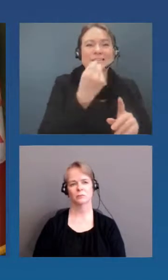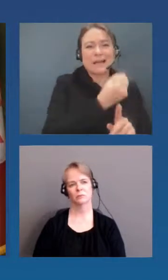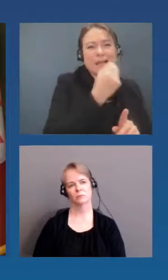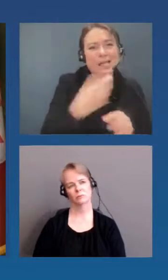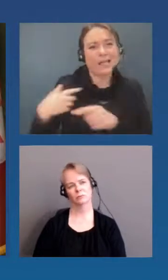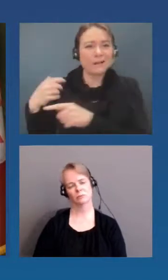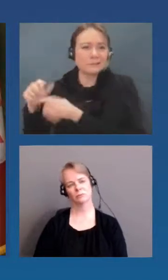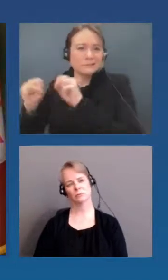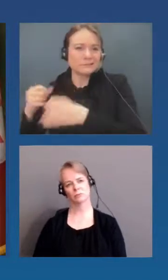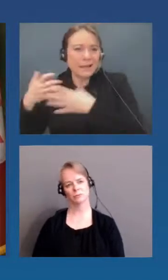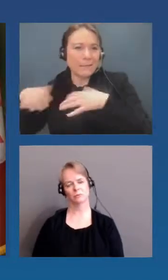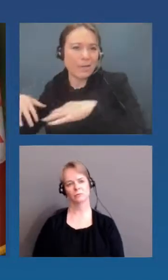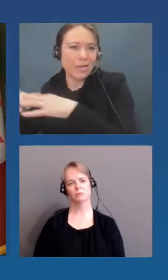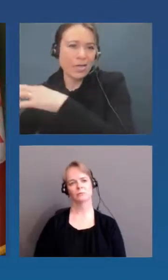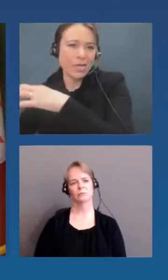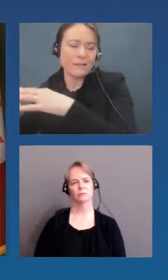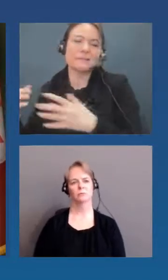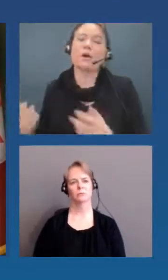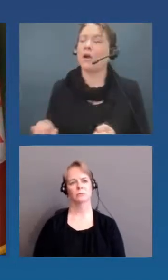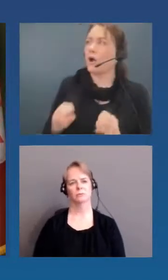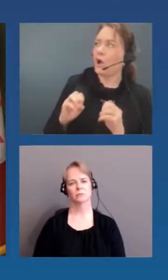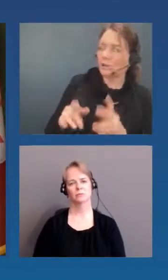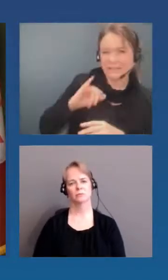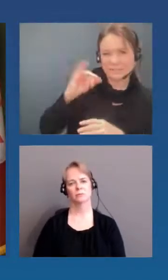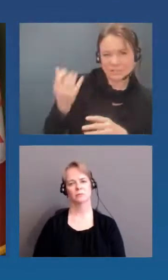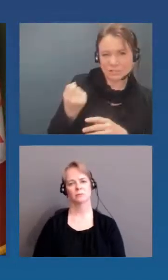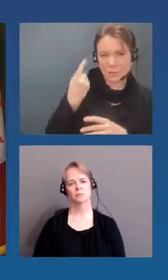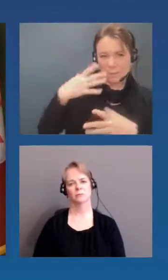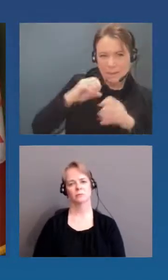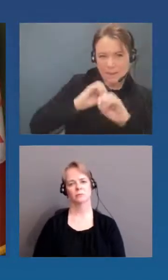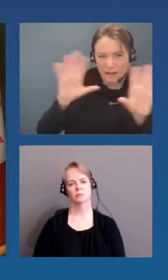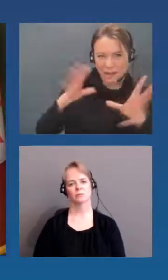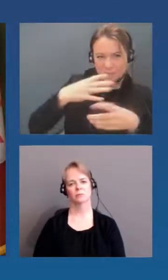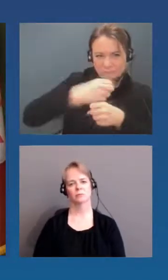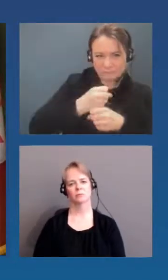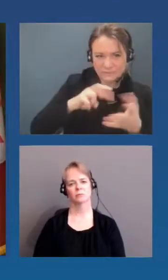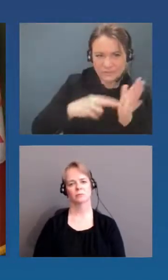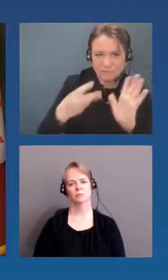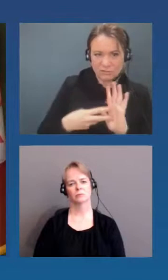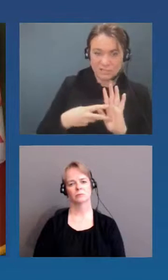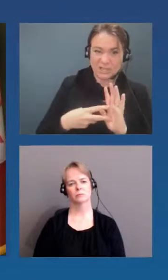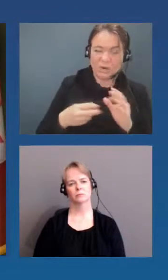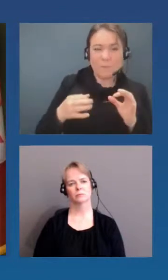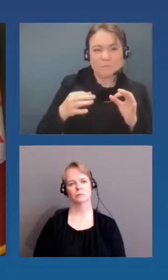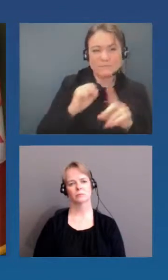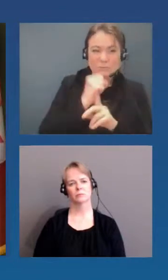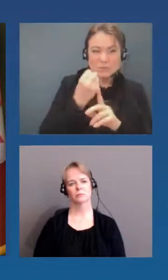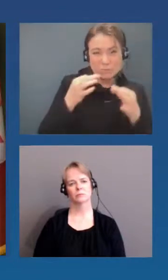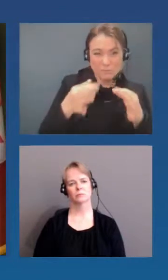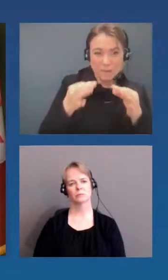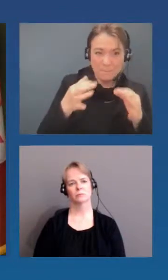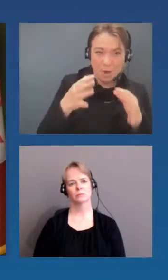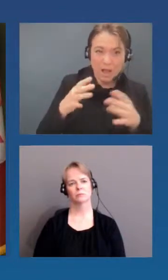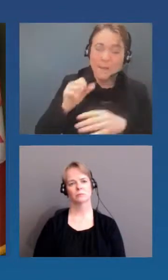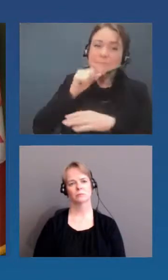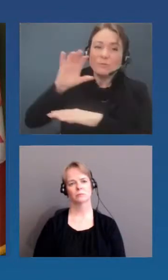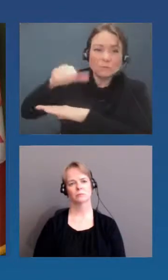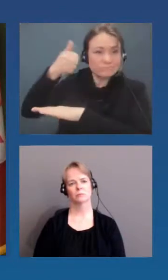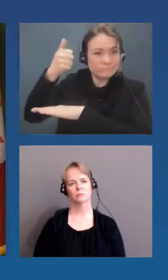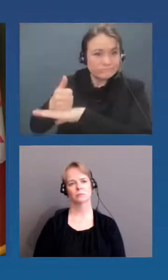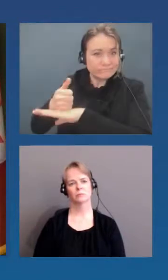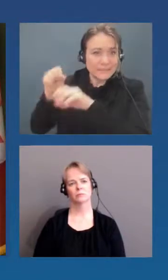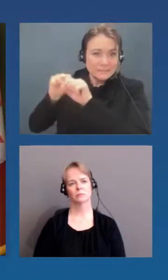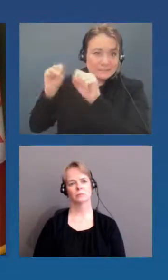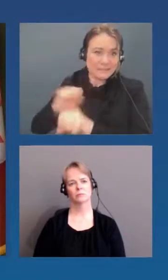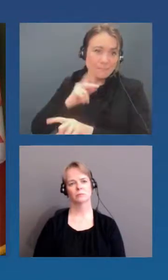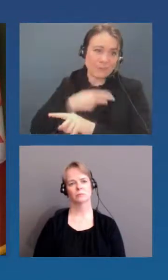c'est une situation qui est temporaire et qui va être qui va être réglée quand le système provincial va entrer.